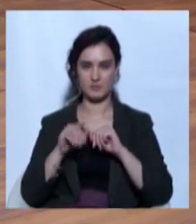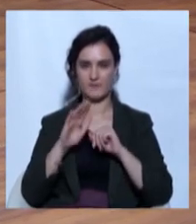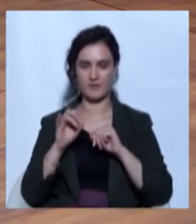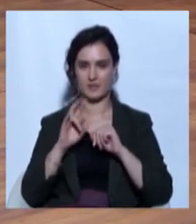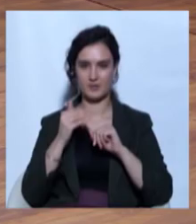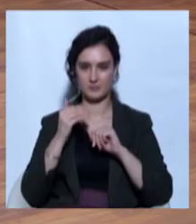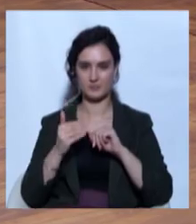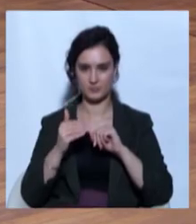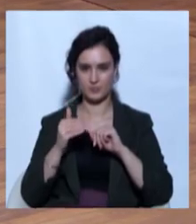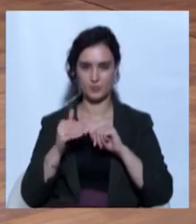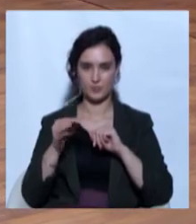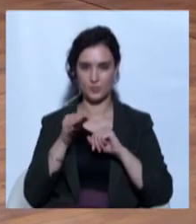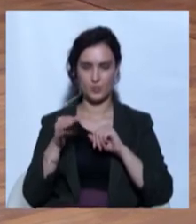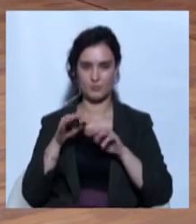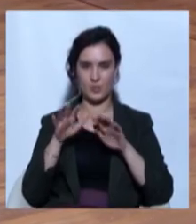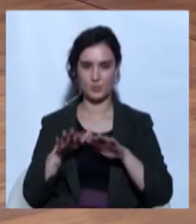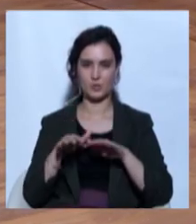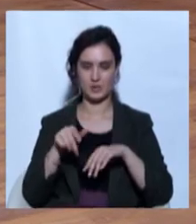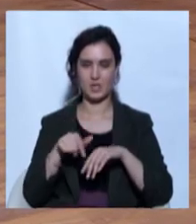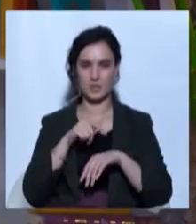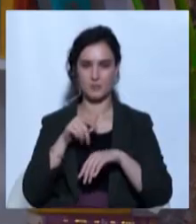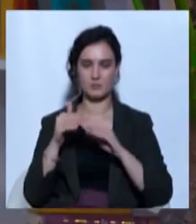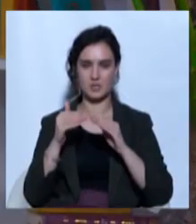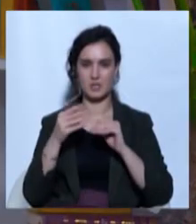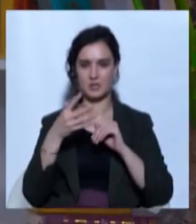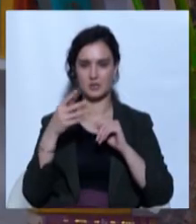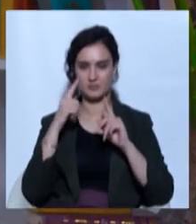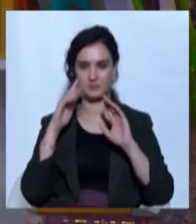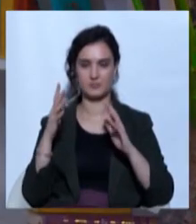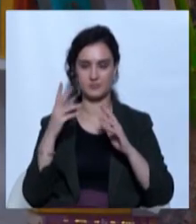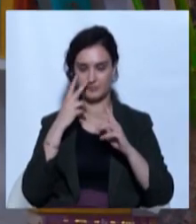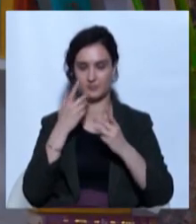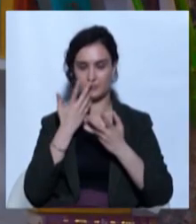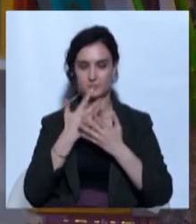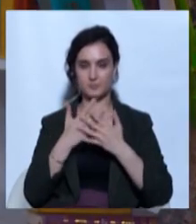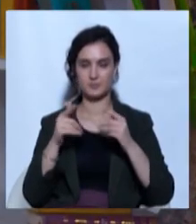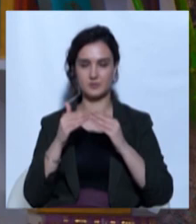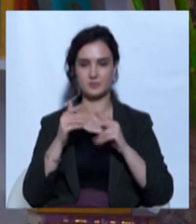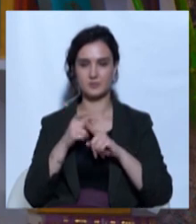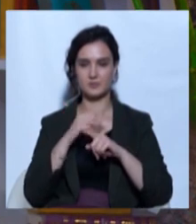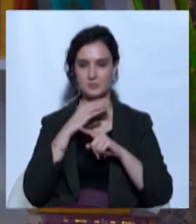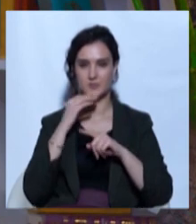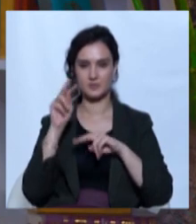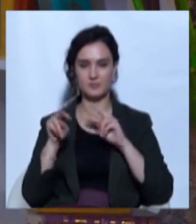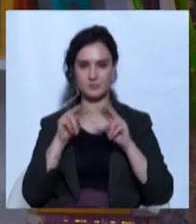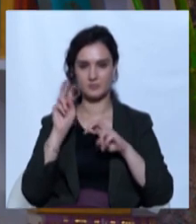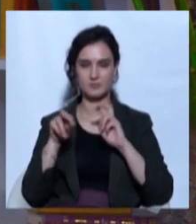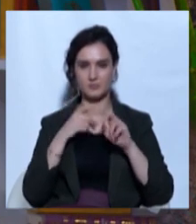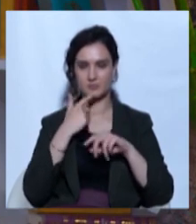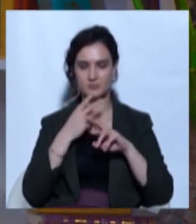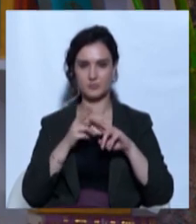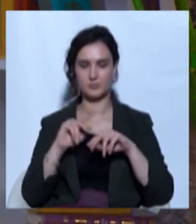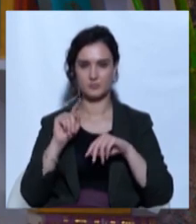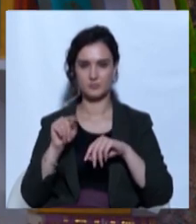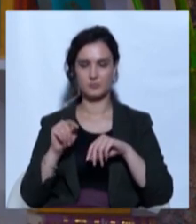ვენის ურბანული გარემო აი ამ სახლით. თუმცა მინდა გითხრათ, რომ ამ სახლს ძალიან ბევრი მნახველი ყავს, იმიტომ